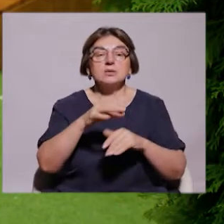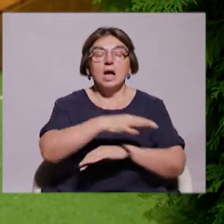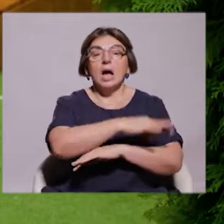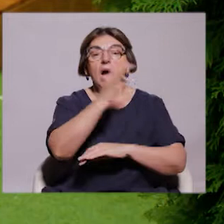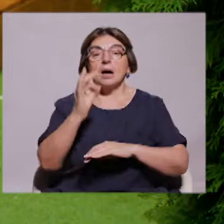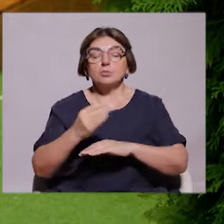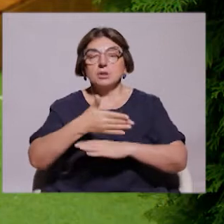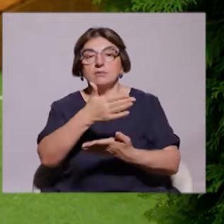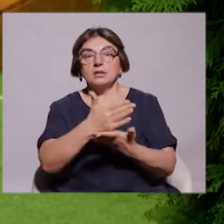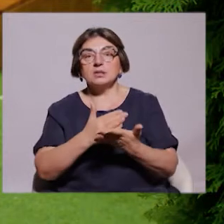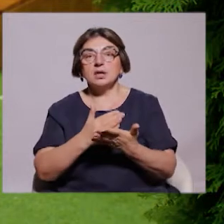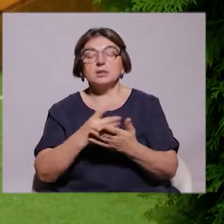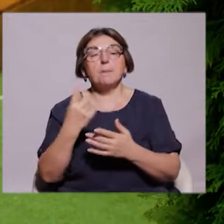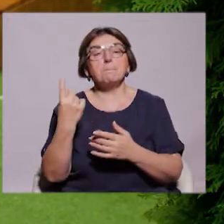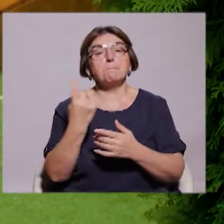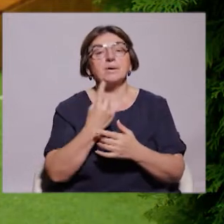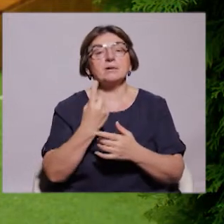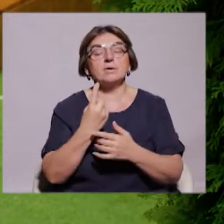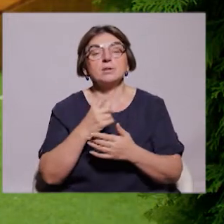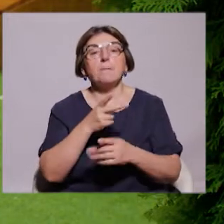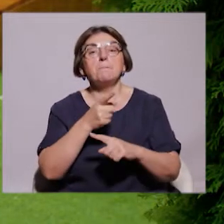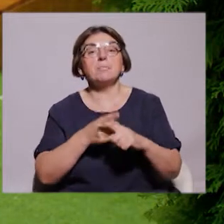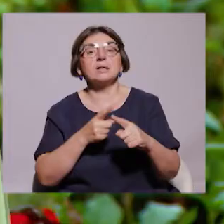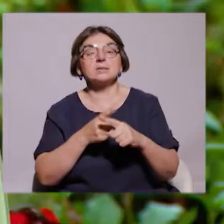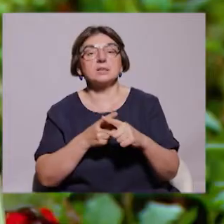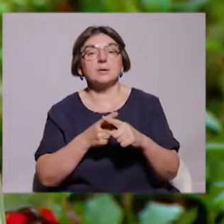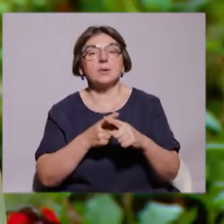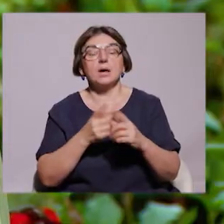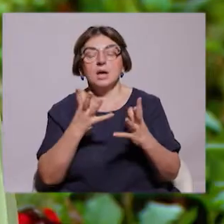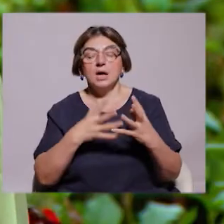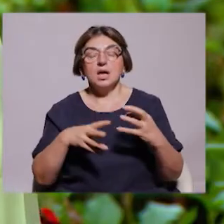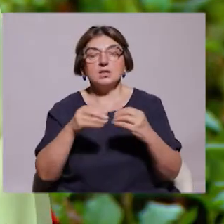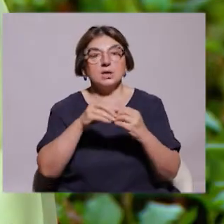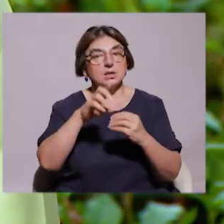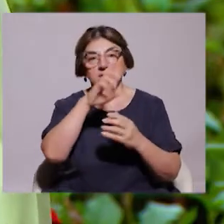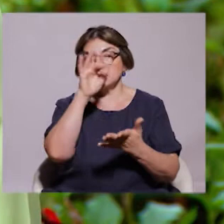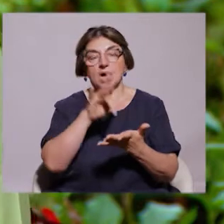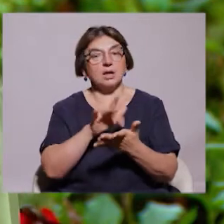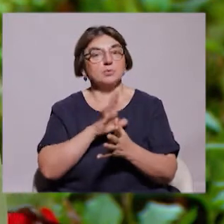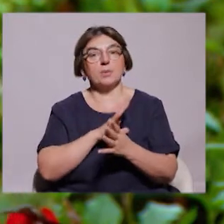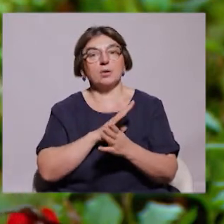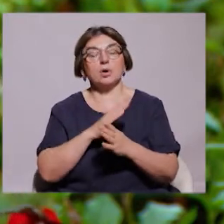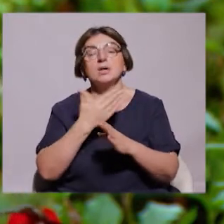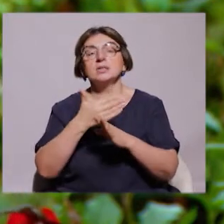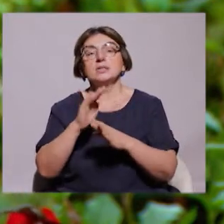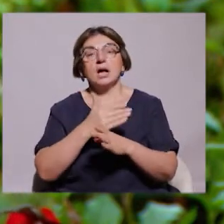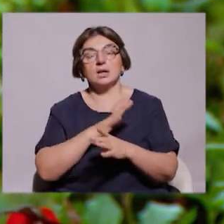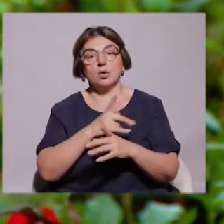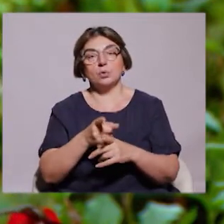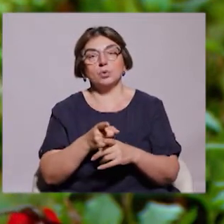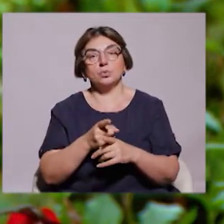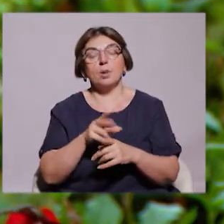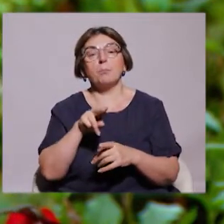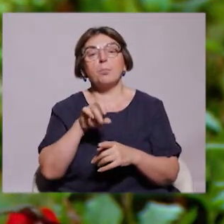თავდაპირველად ბერძნებმა ერთიანი სახელმწიფო არ ქონიათ. ბერძნებს ცალკეული ქალაქ სახელმწიფოებისაგან შედგებოდა, რომელსაც პოლისი ეწოდებოდა. ეს